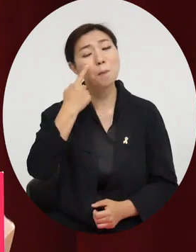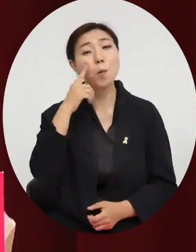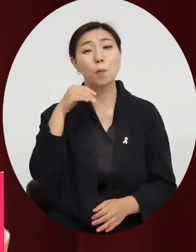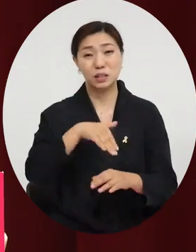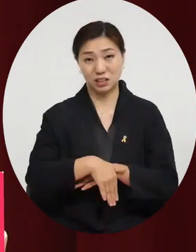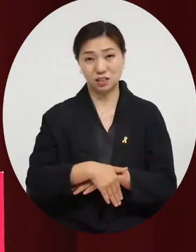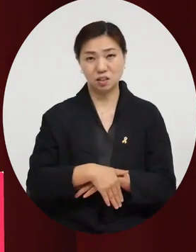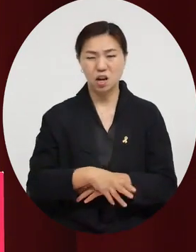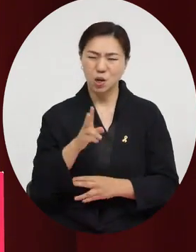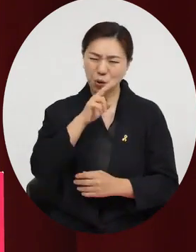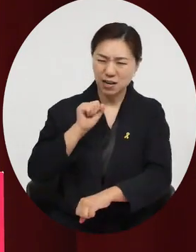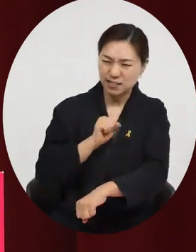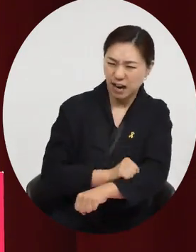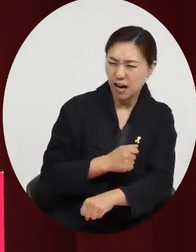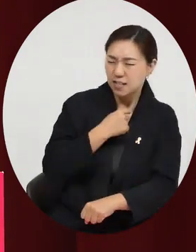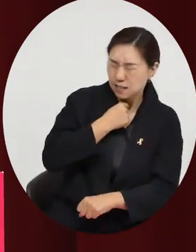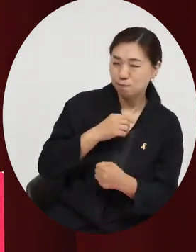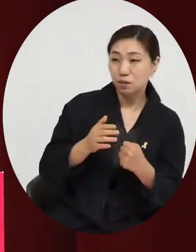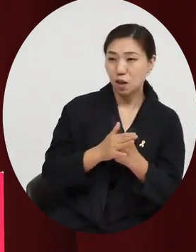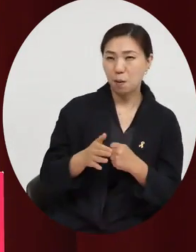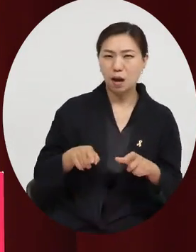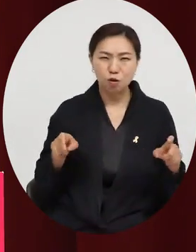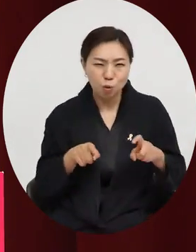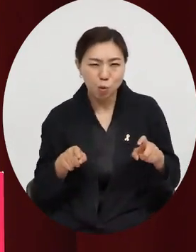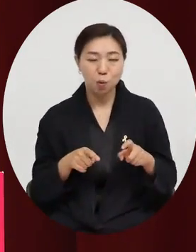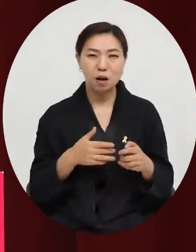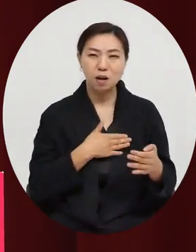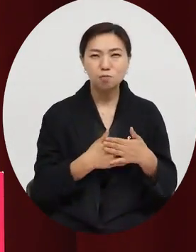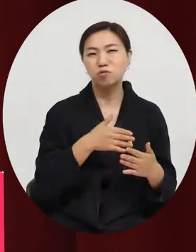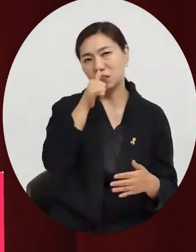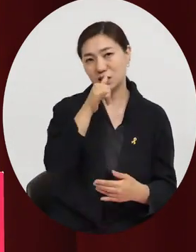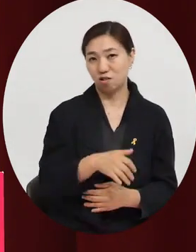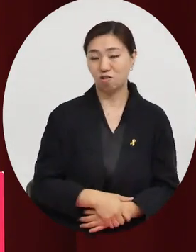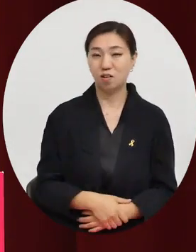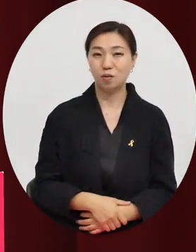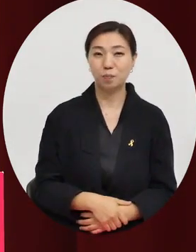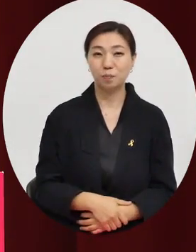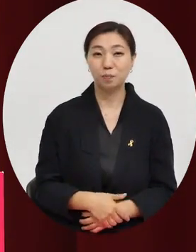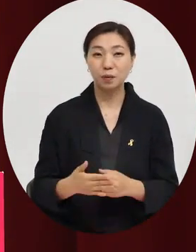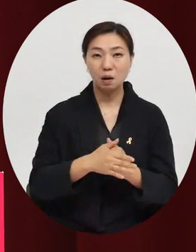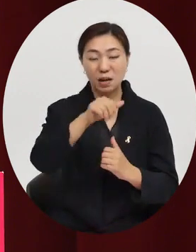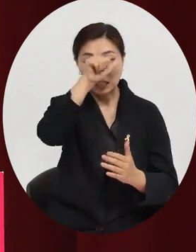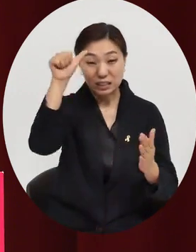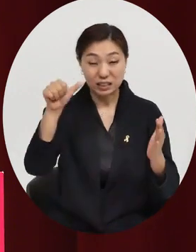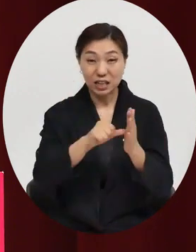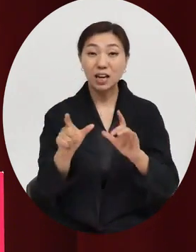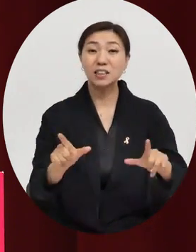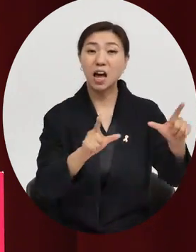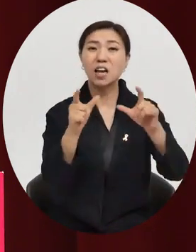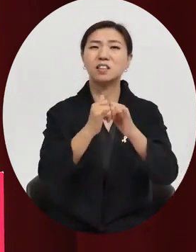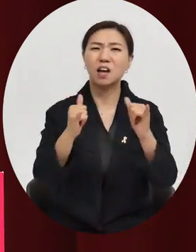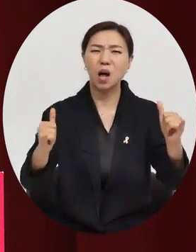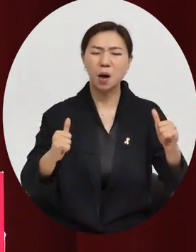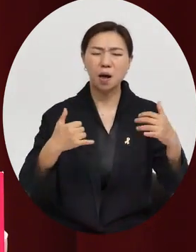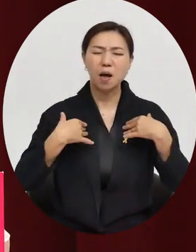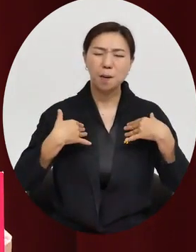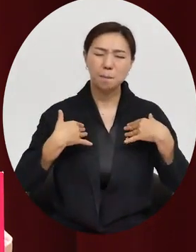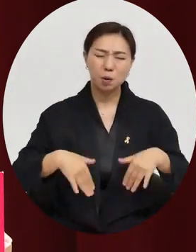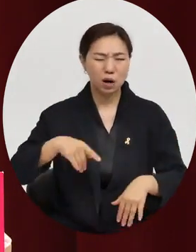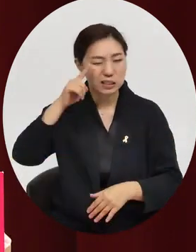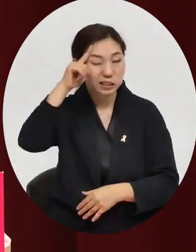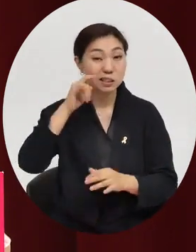그러니까 잘하려고 하니까 그런 문제가 생긴다. 그래서 여기 인생을 사는 사람들이 다 피곤한